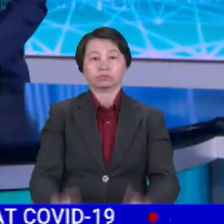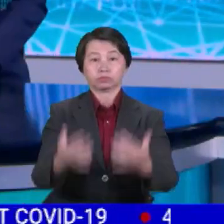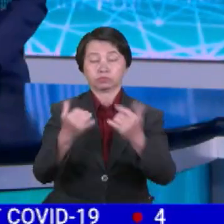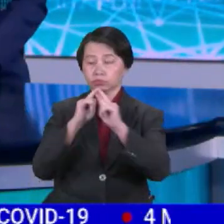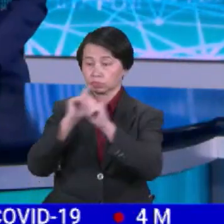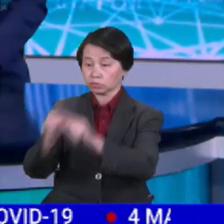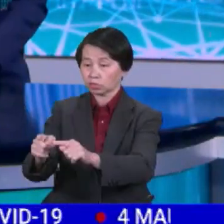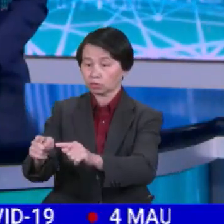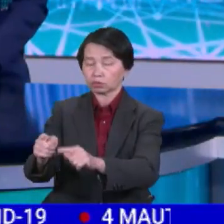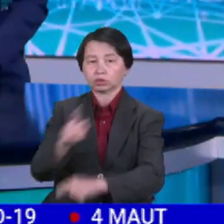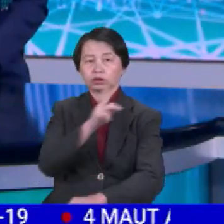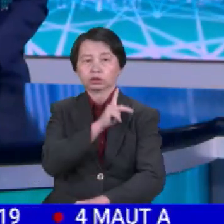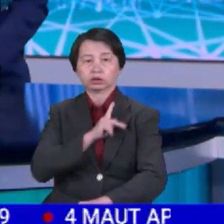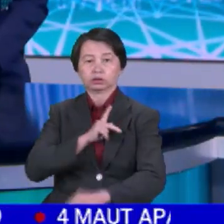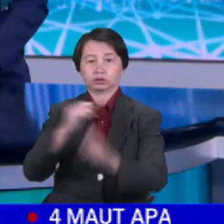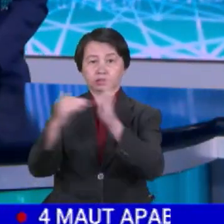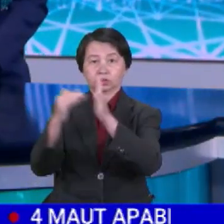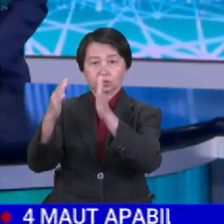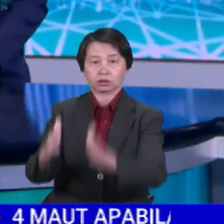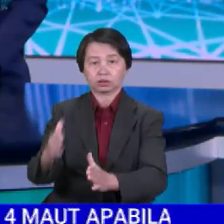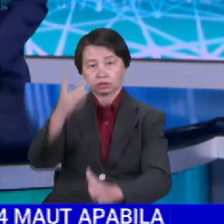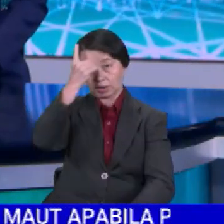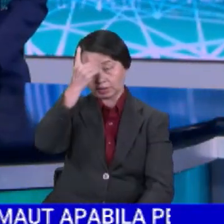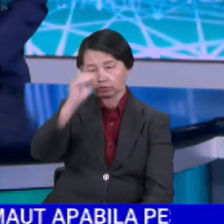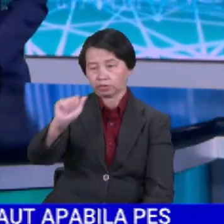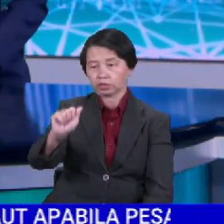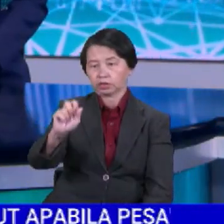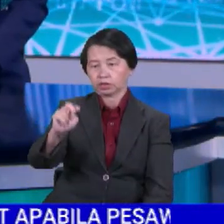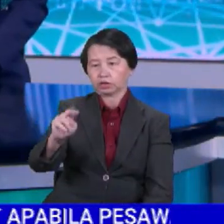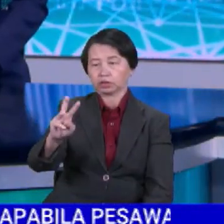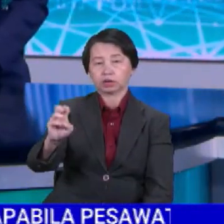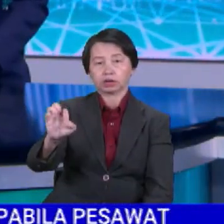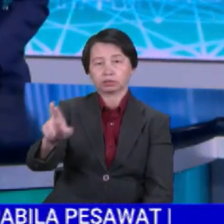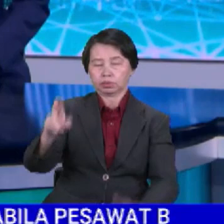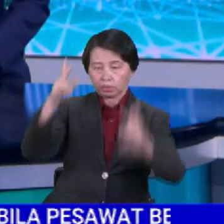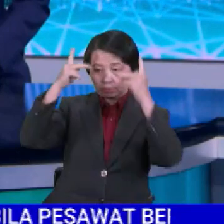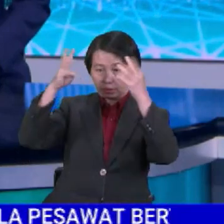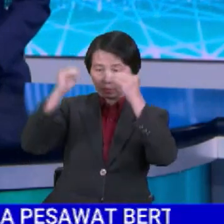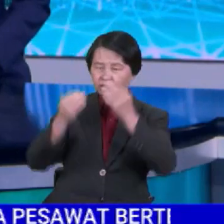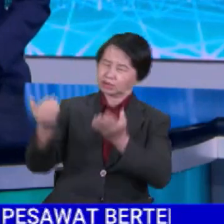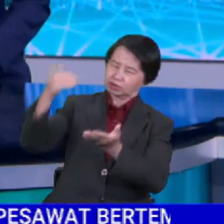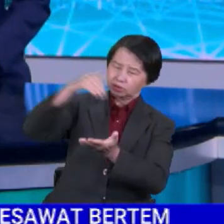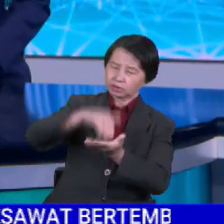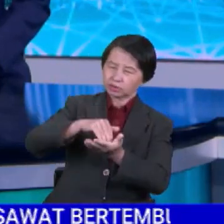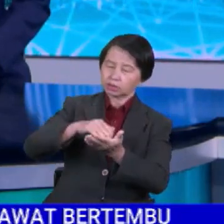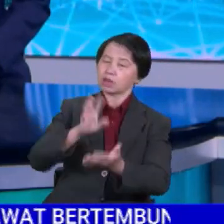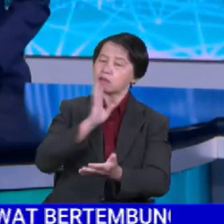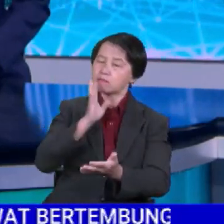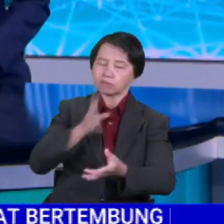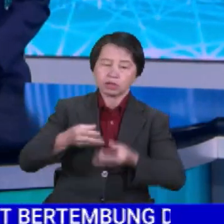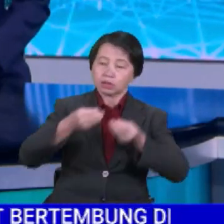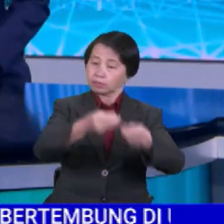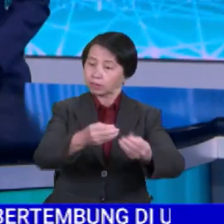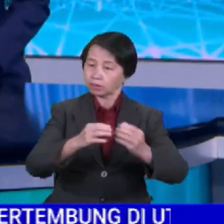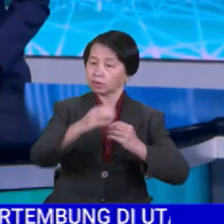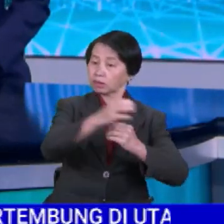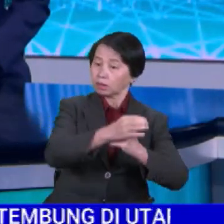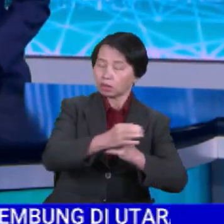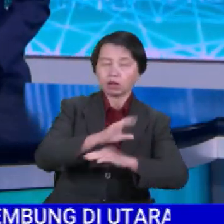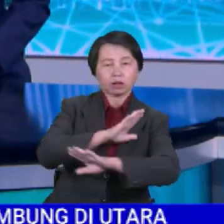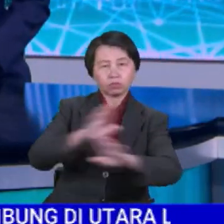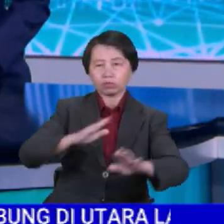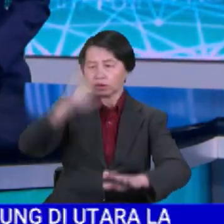Ketika menjawab pertanyaan Ketua Pembangkang, Datuk Seri Anwar Ibrahim, Perdana Menteri sekali lagi mengulangi kenyataannya bahawa pemberian subsidi